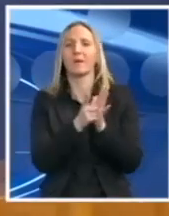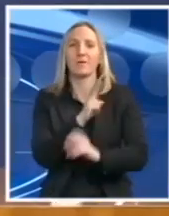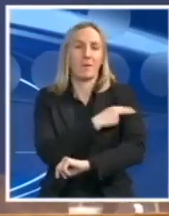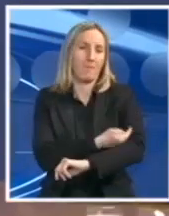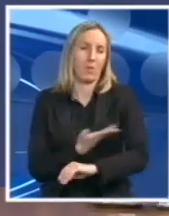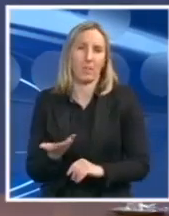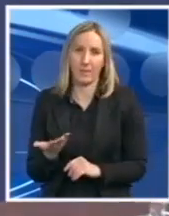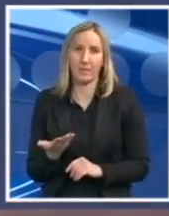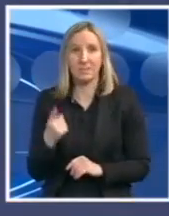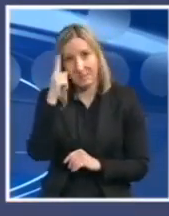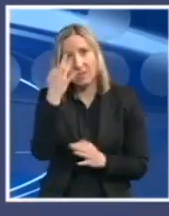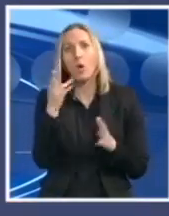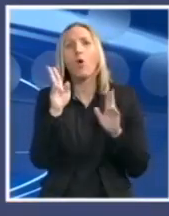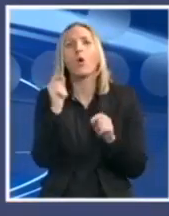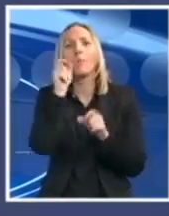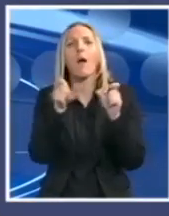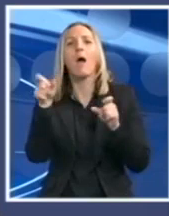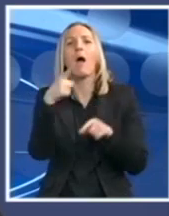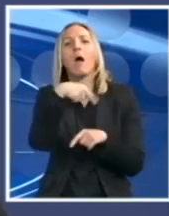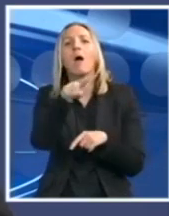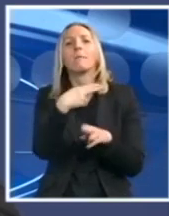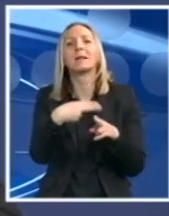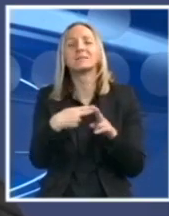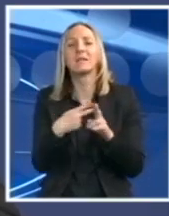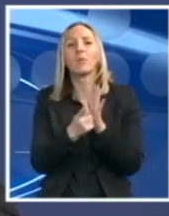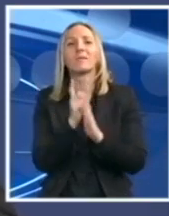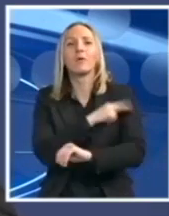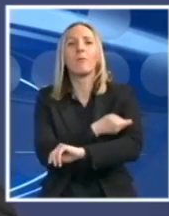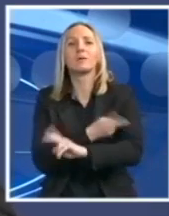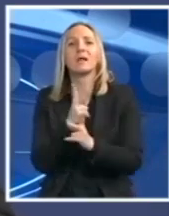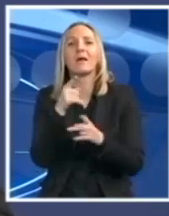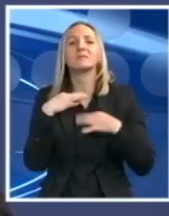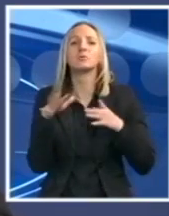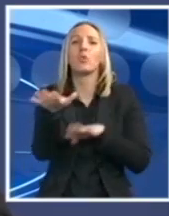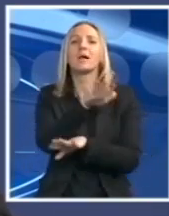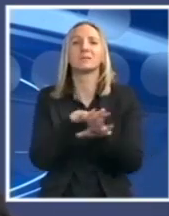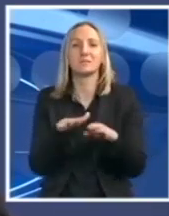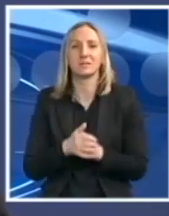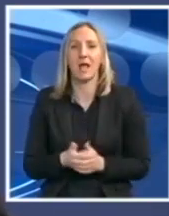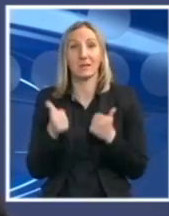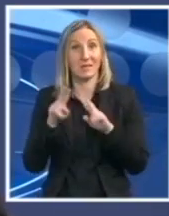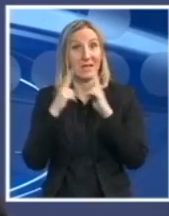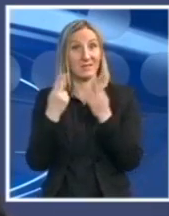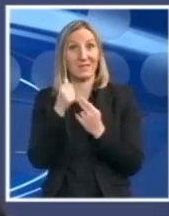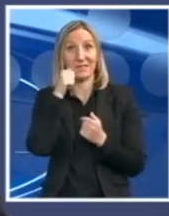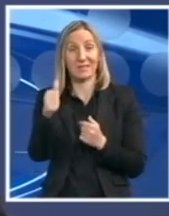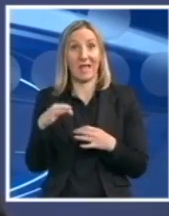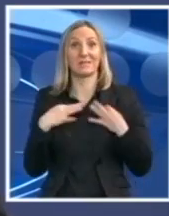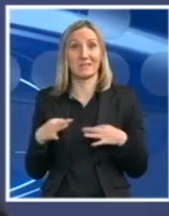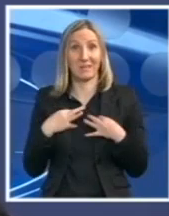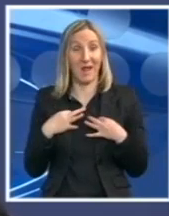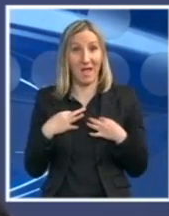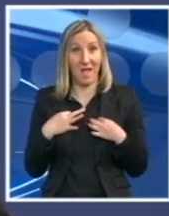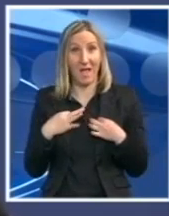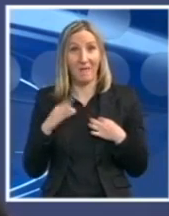objektima ima pacijenata i kakvo je njihovo stanje? I ako možete da prokomentarišete, danas je Svetski dan zdravlja, posvećen je pre